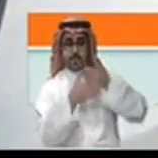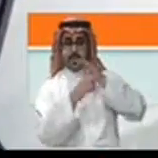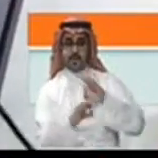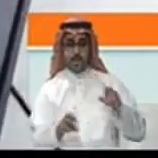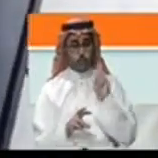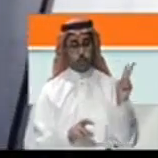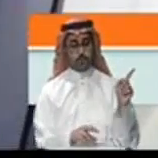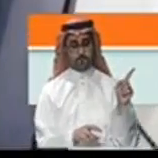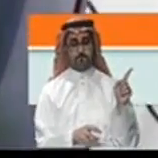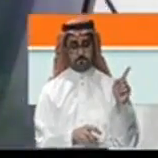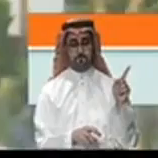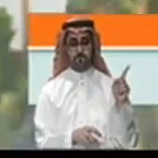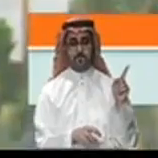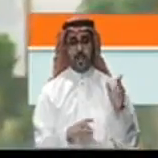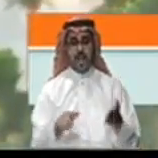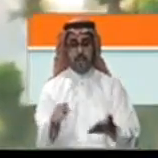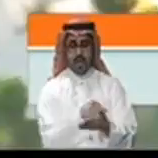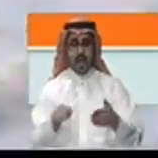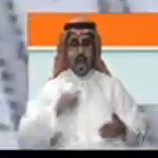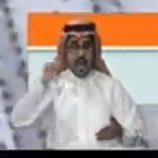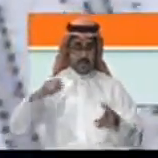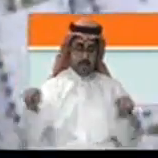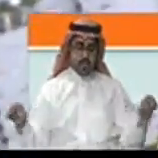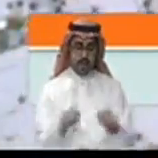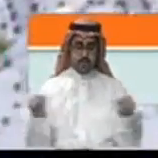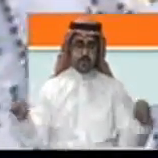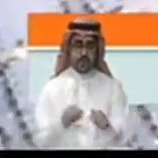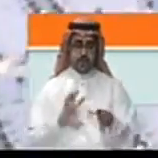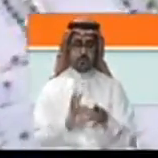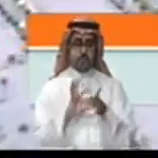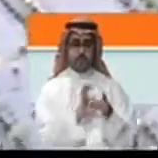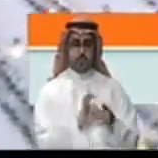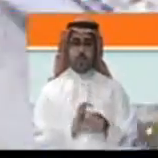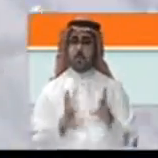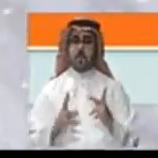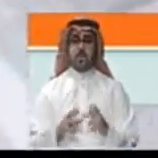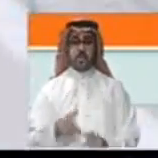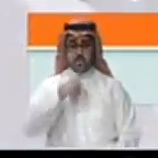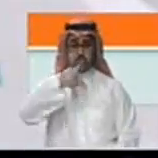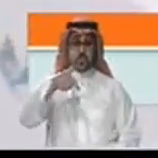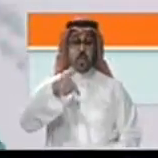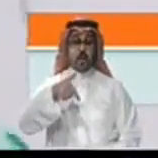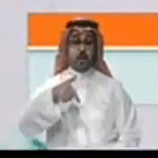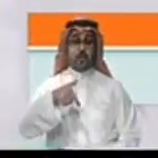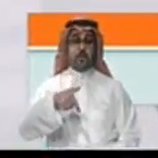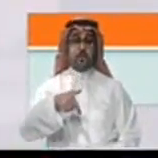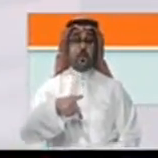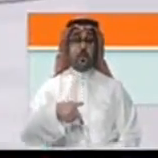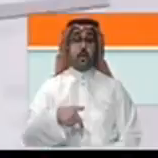أن إجمالي العقود الموقعة مع المستفيدين من مخطط عسفان قاربت 600 عقد من